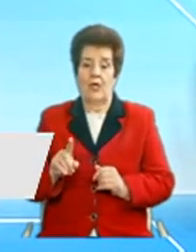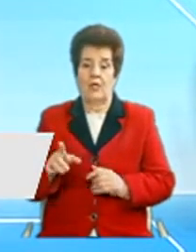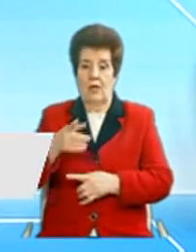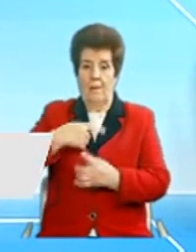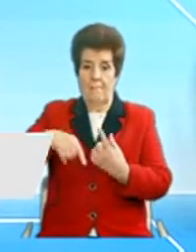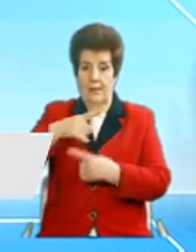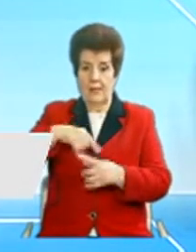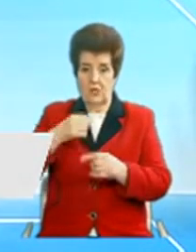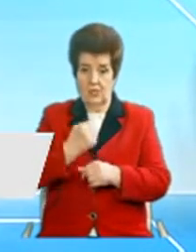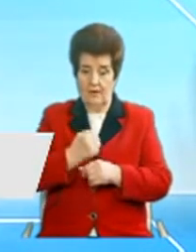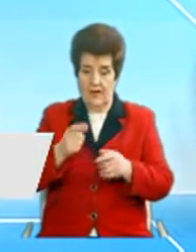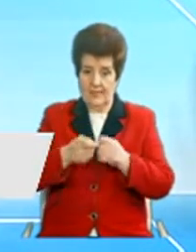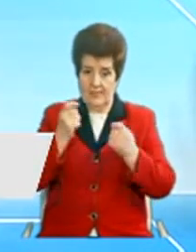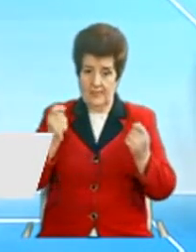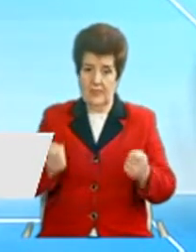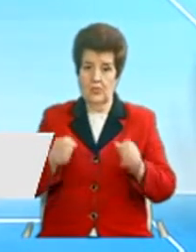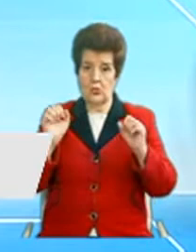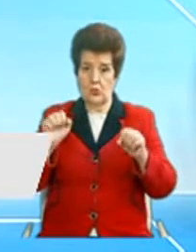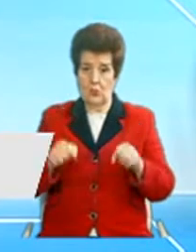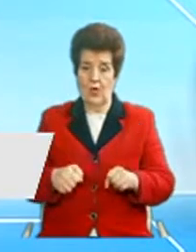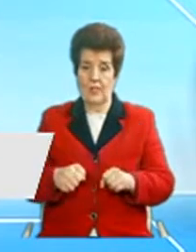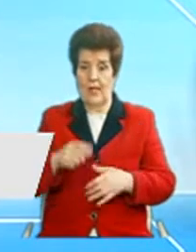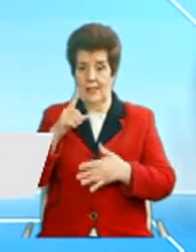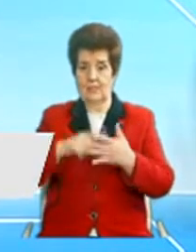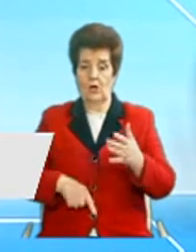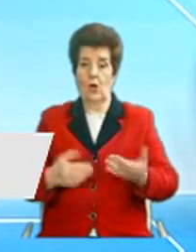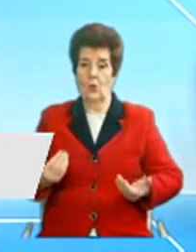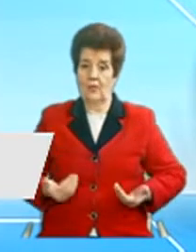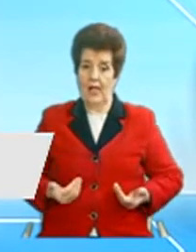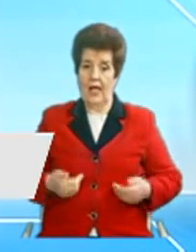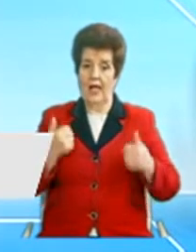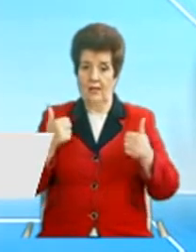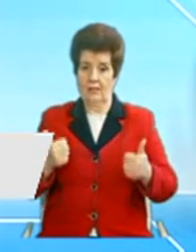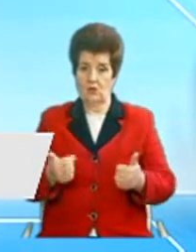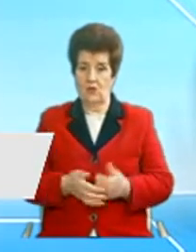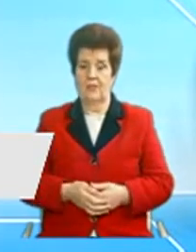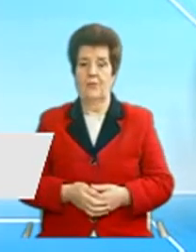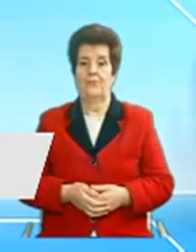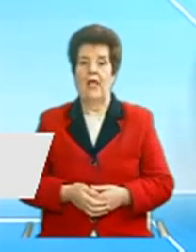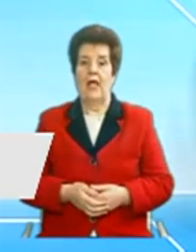business ca să-și poată asigura un trai decent. Eu